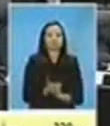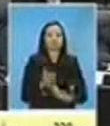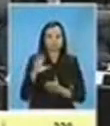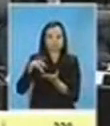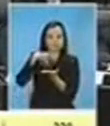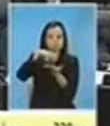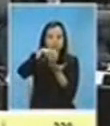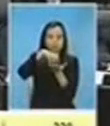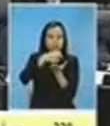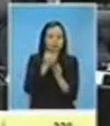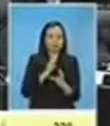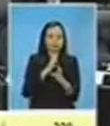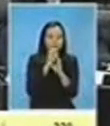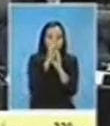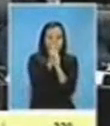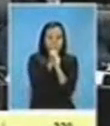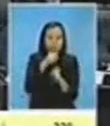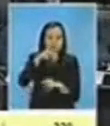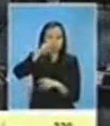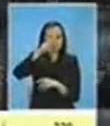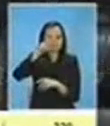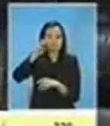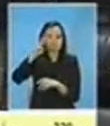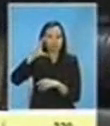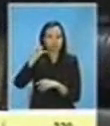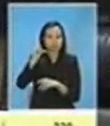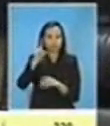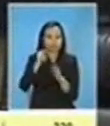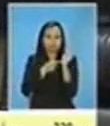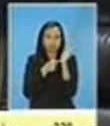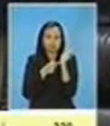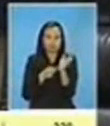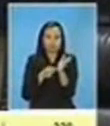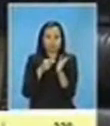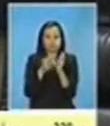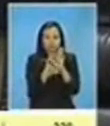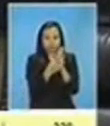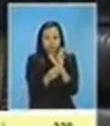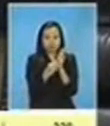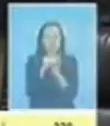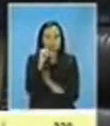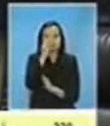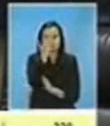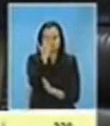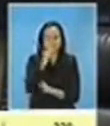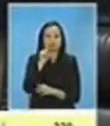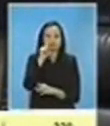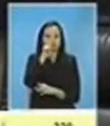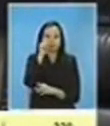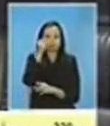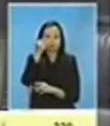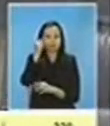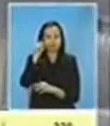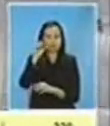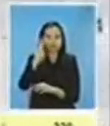การสูงสุดก็ได้ชี้ข้อบกพร่องและข้อไม่สมบูรณ์ไว้ด้วยซึ่งกรณีของดิฉันปปช.ได้รวมคดีถอดถอนและคดีอาญา